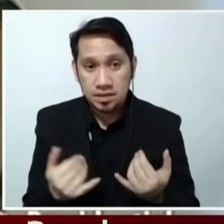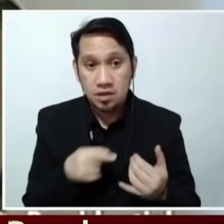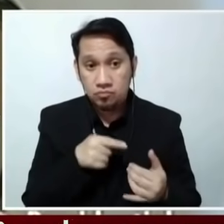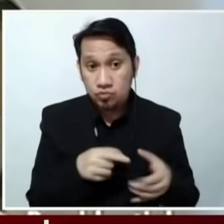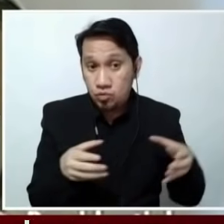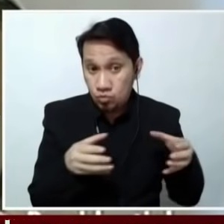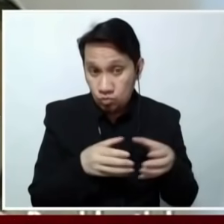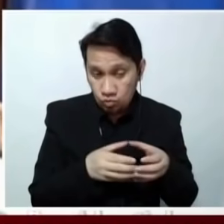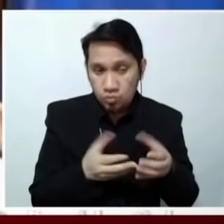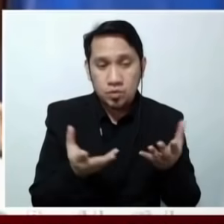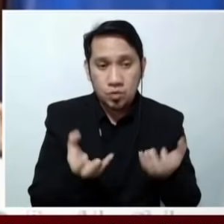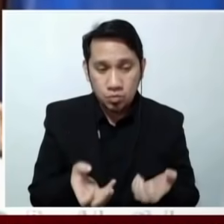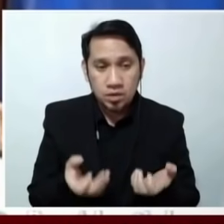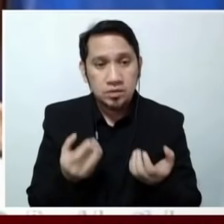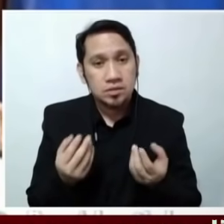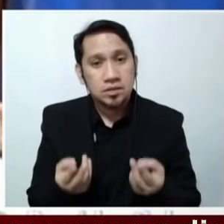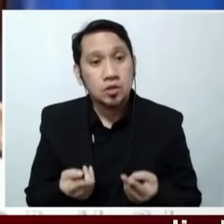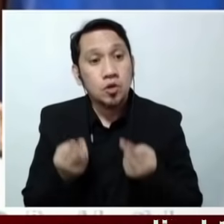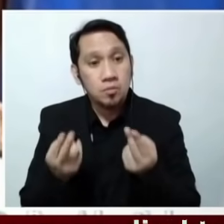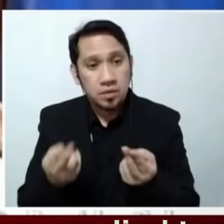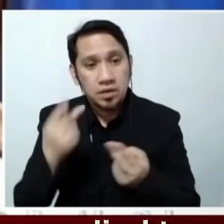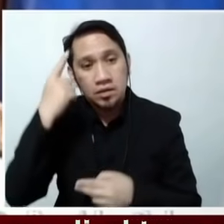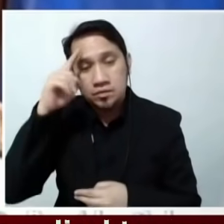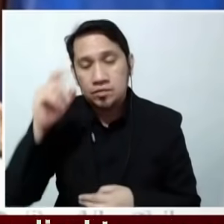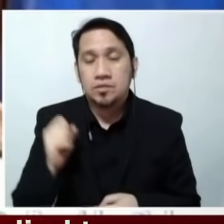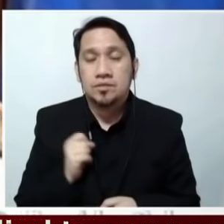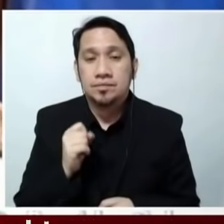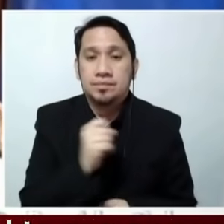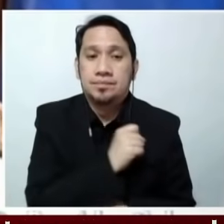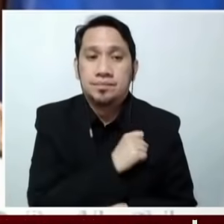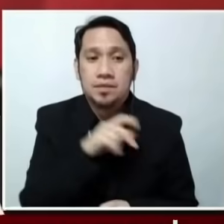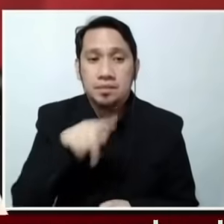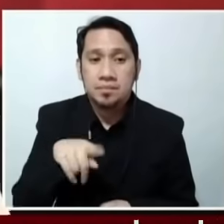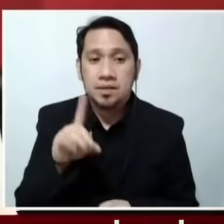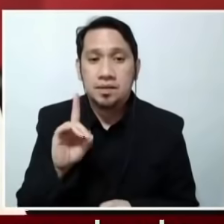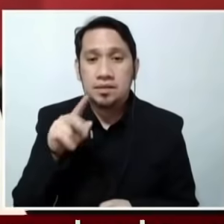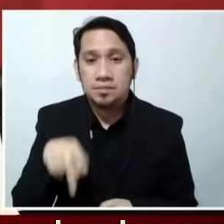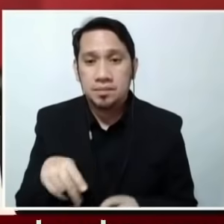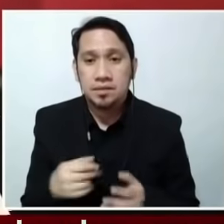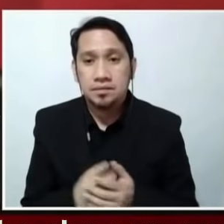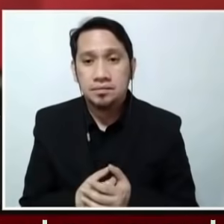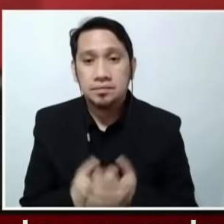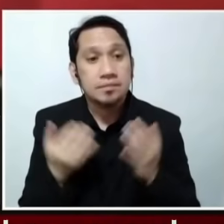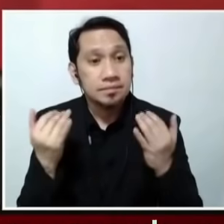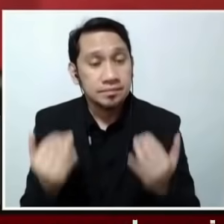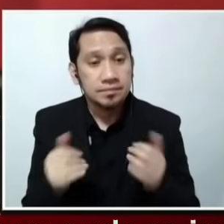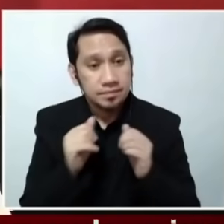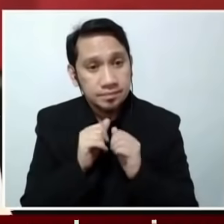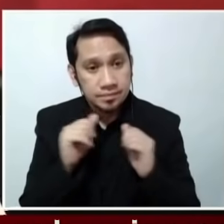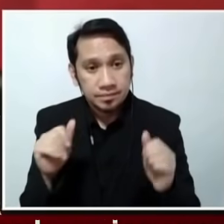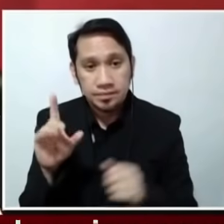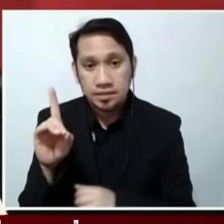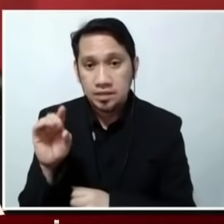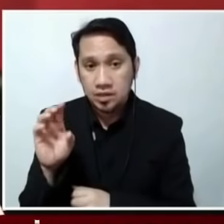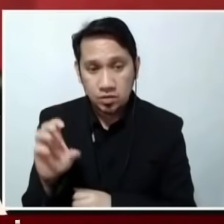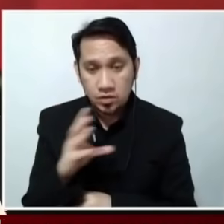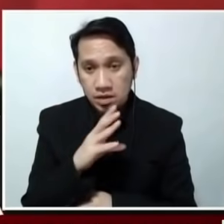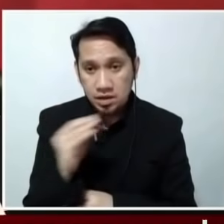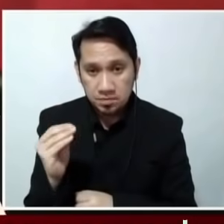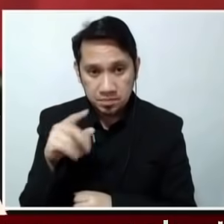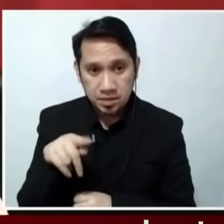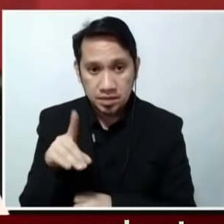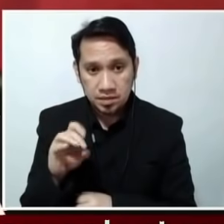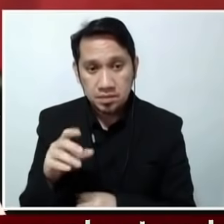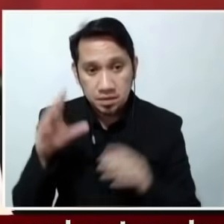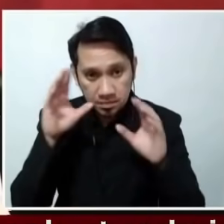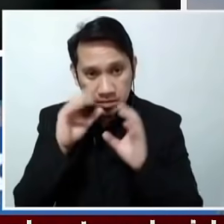na tumakbong senador sa ilalim ng senatorial slate ng PDP Laban. Ito ang binunyag ni DOE Secretary at PDP Laban